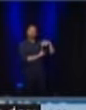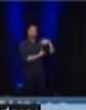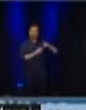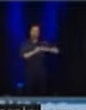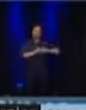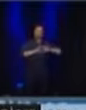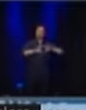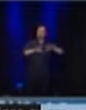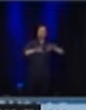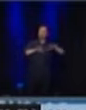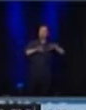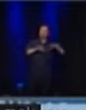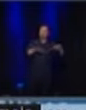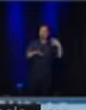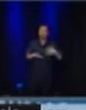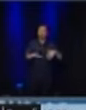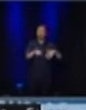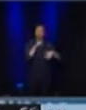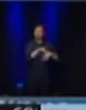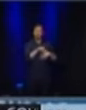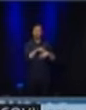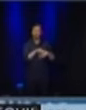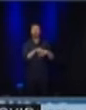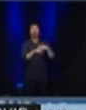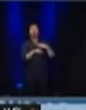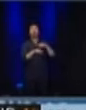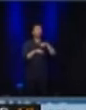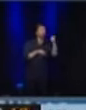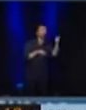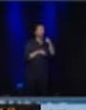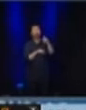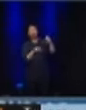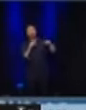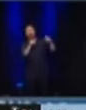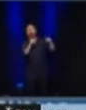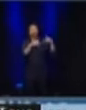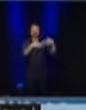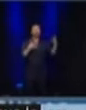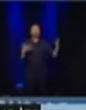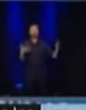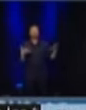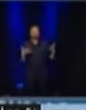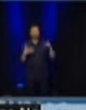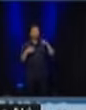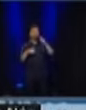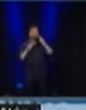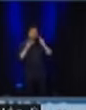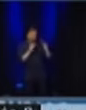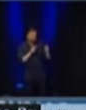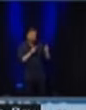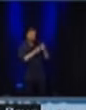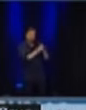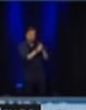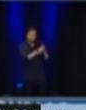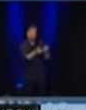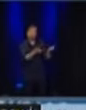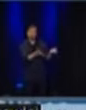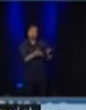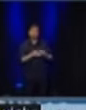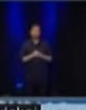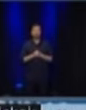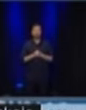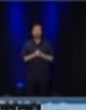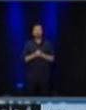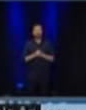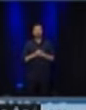aura d'autres variants? Donc, il faut continuer à suivre la situation. Puis moi, bien, écoutez... J'ai vécu l'automne